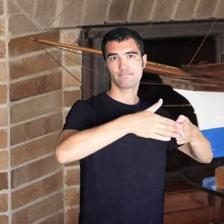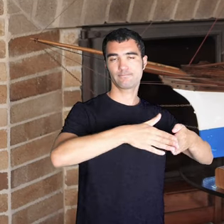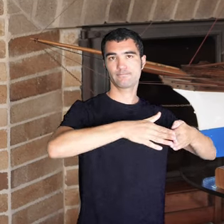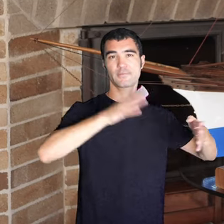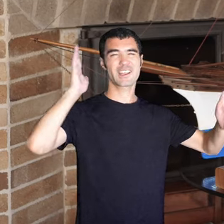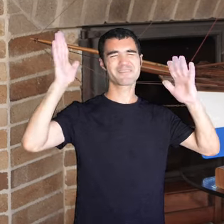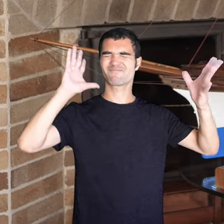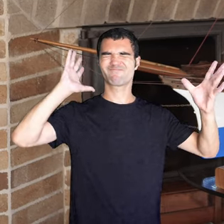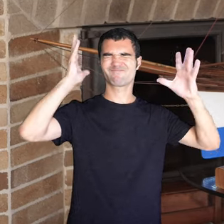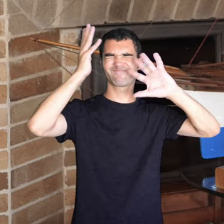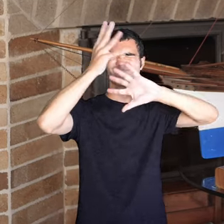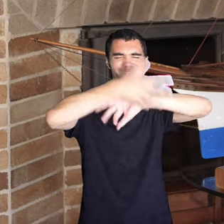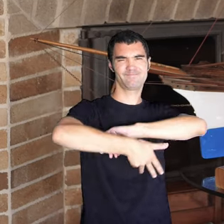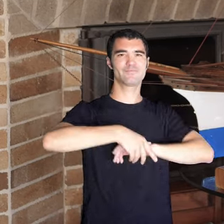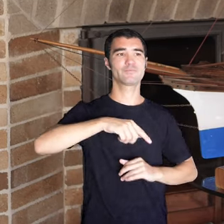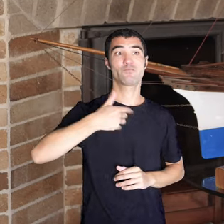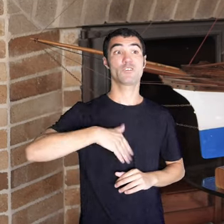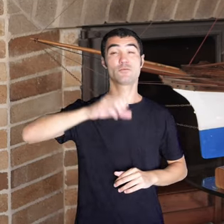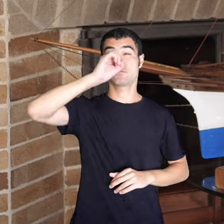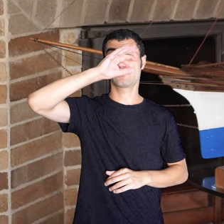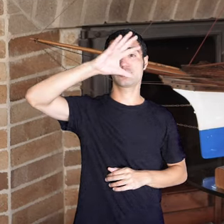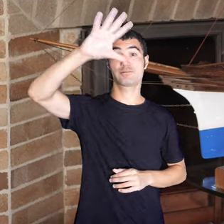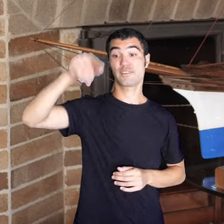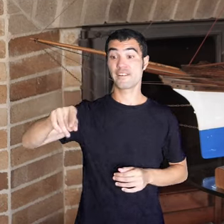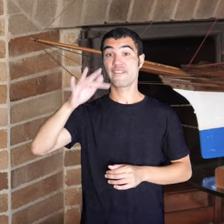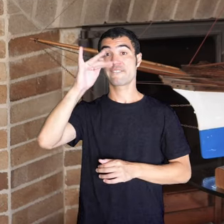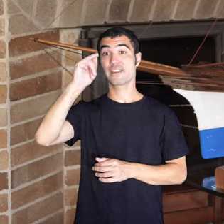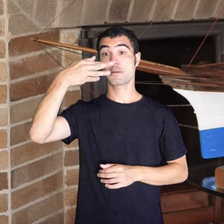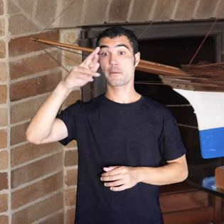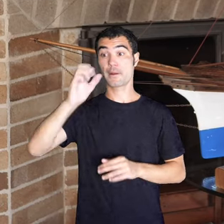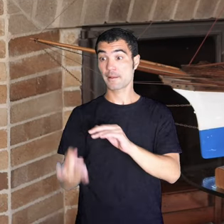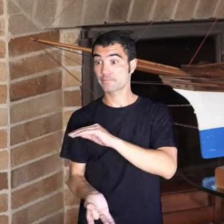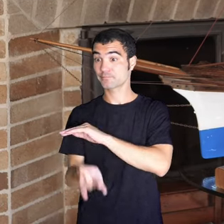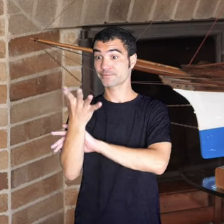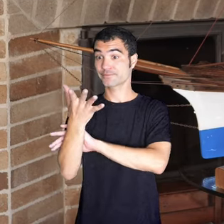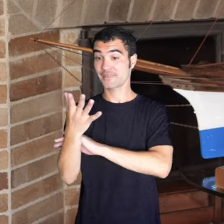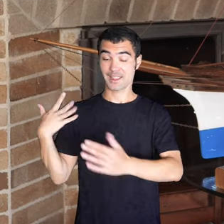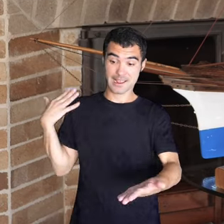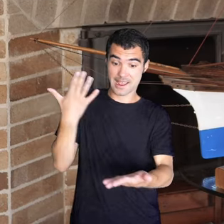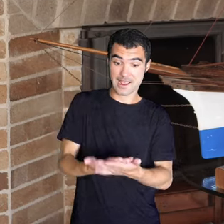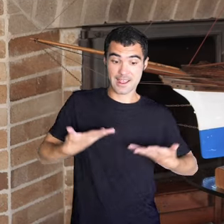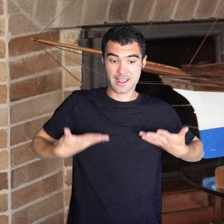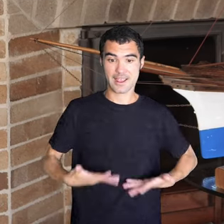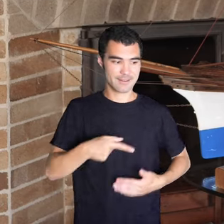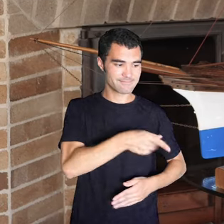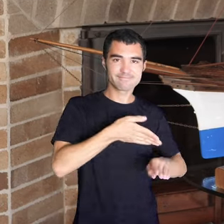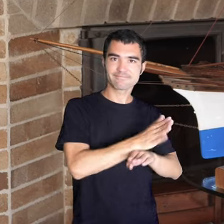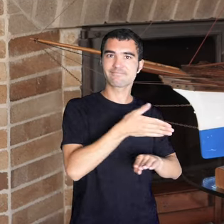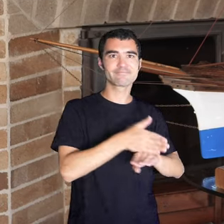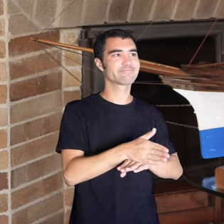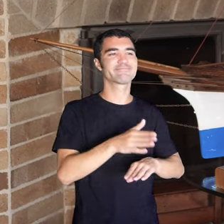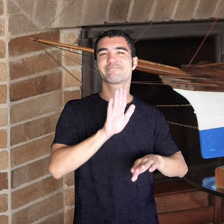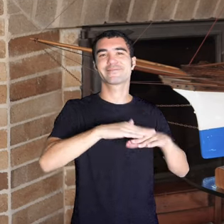amb una sèrie d'anys, des de que va començar a sortir la fibra a ara, La madera s'emplea